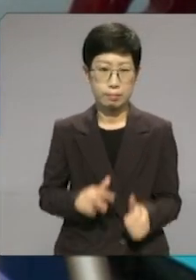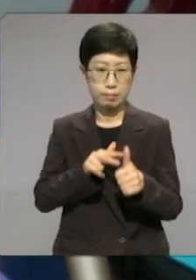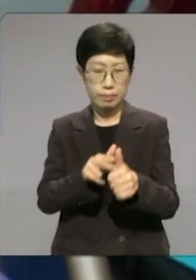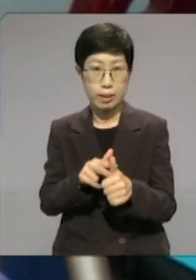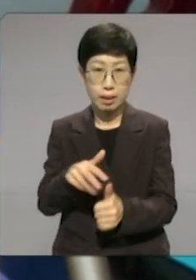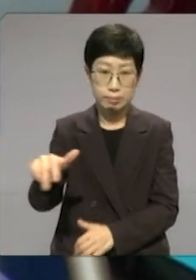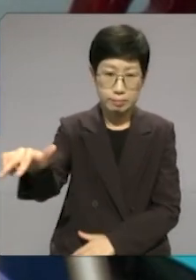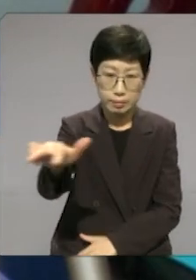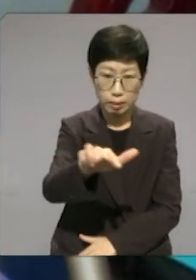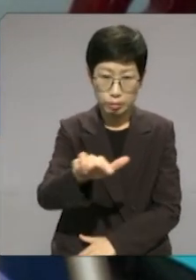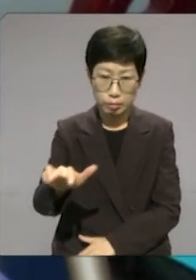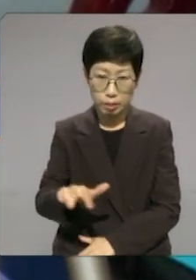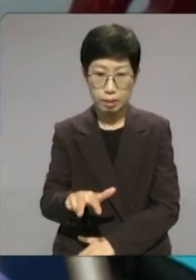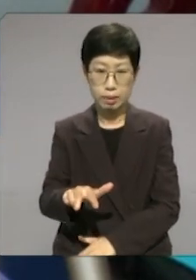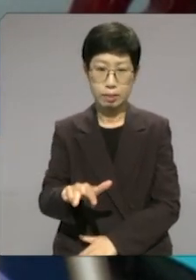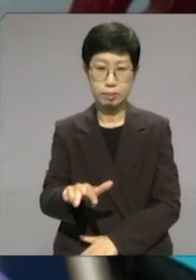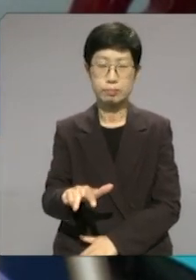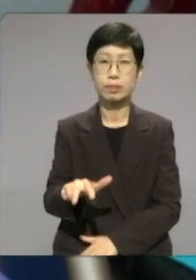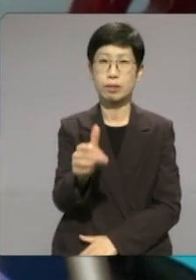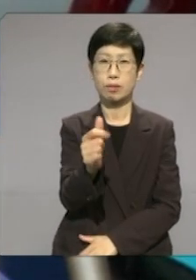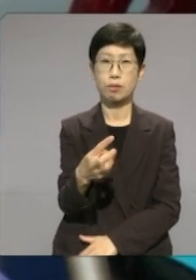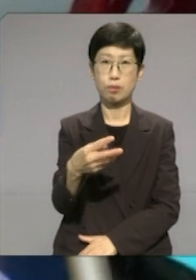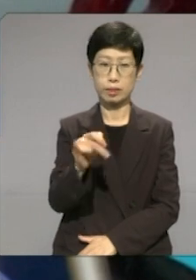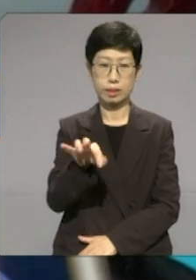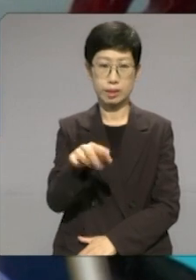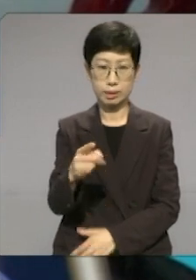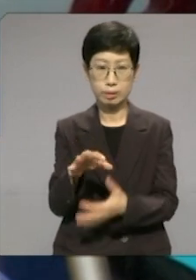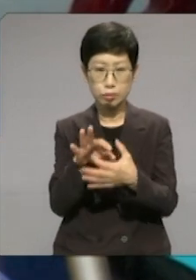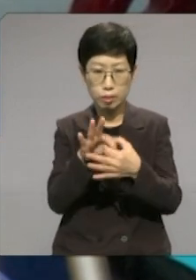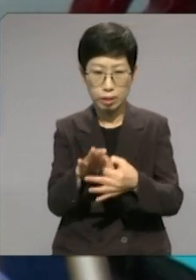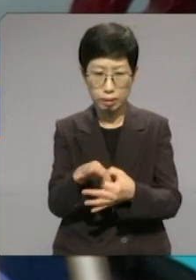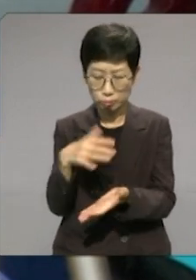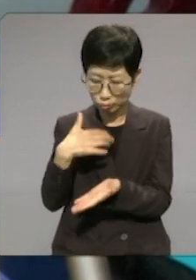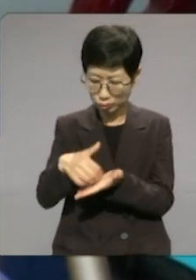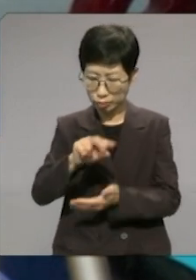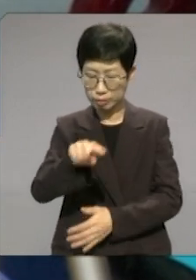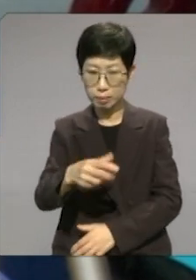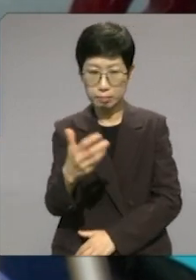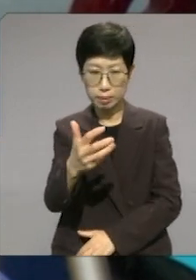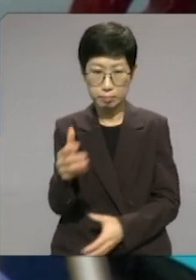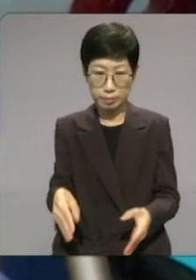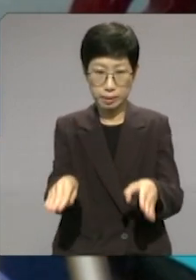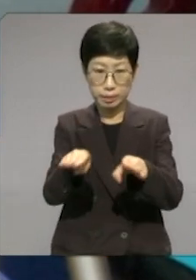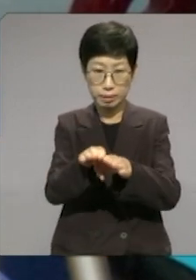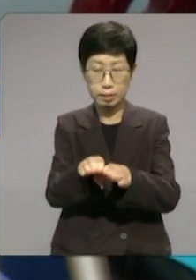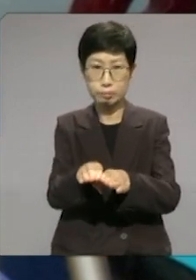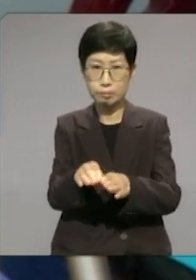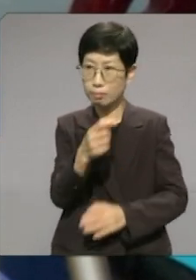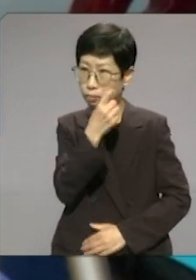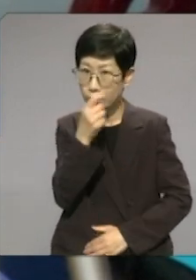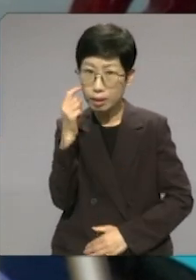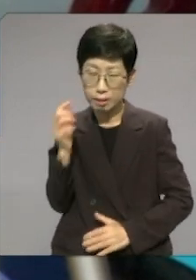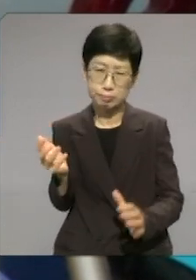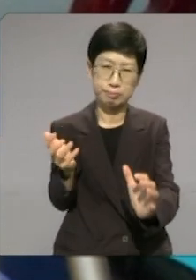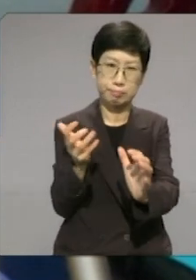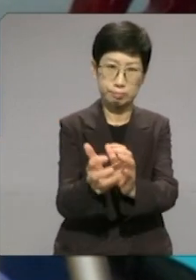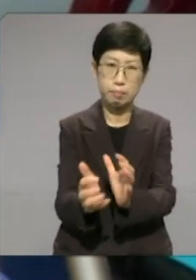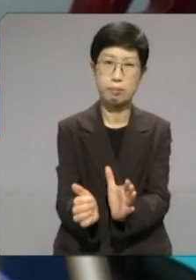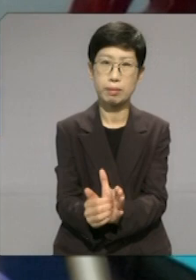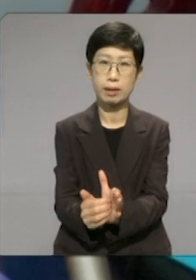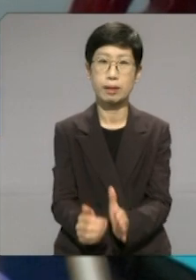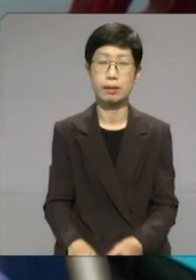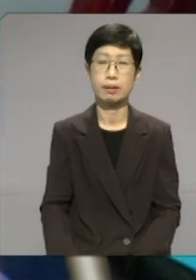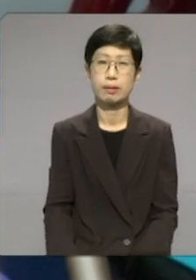kenal pasti dan melaksanakan serbuan terhadap 280 premis sasaran di semua negeri ya, di semenanjung